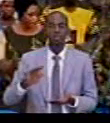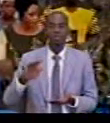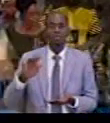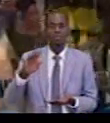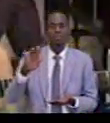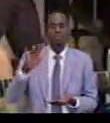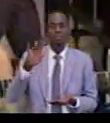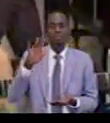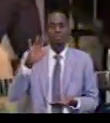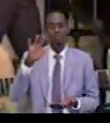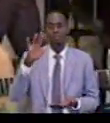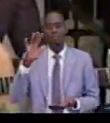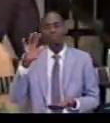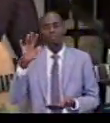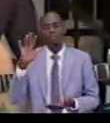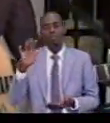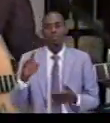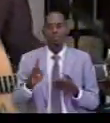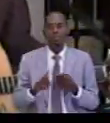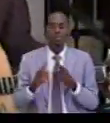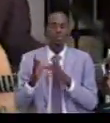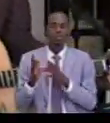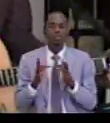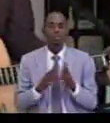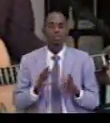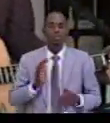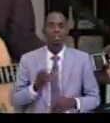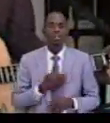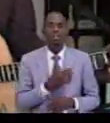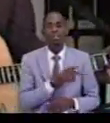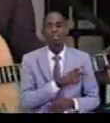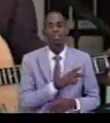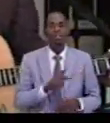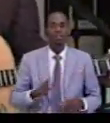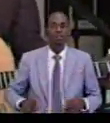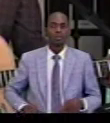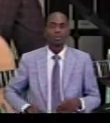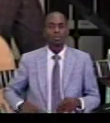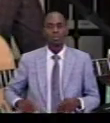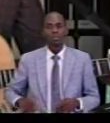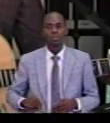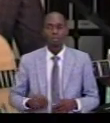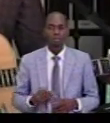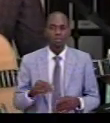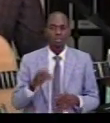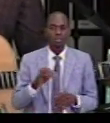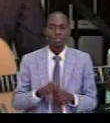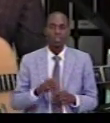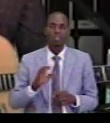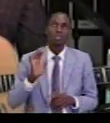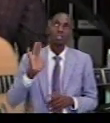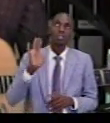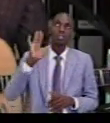à Jésus notre roi, en sa victoire.